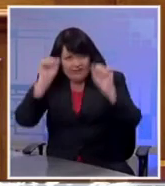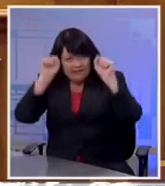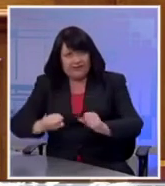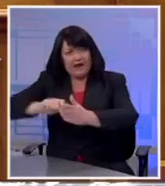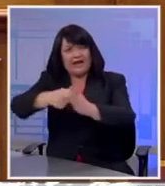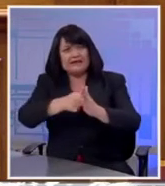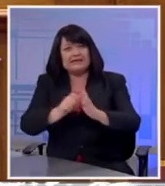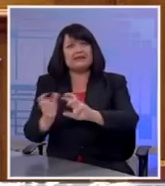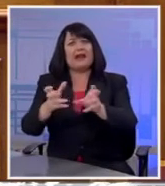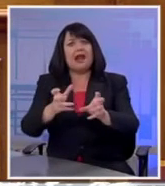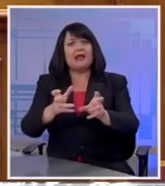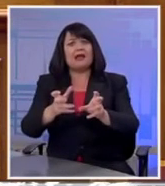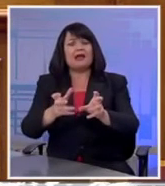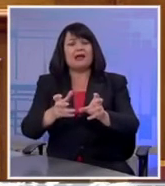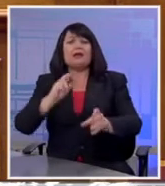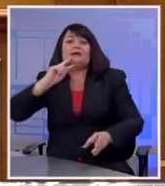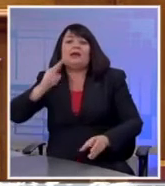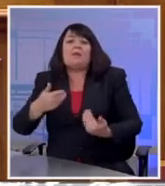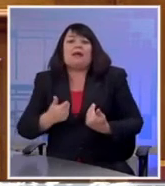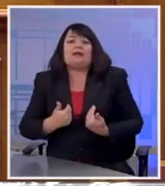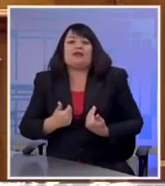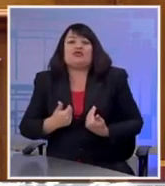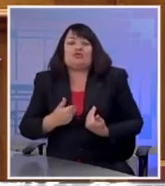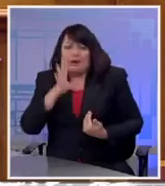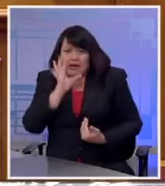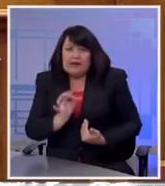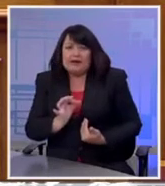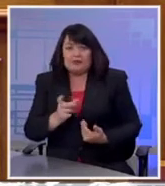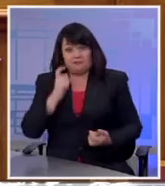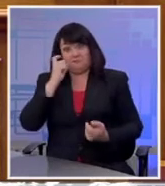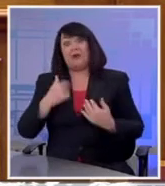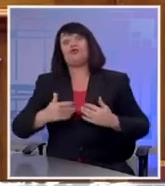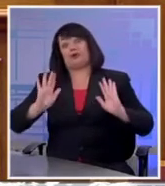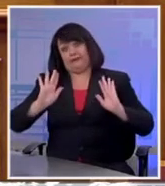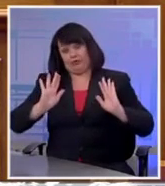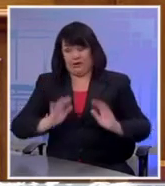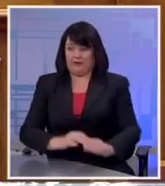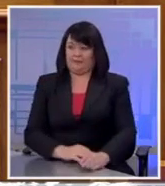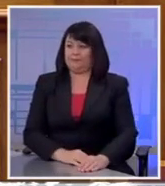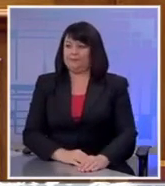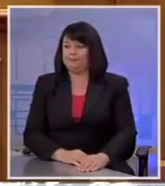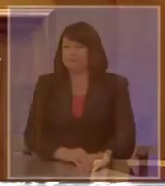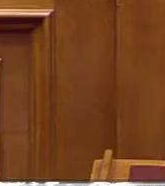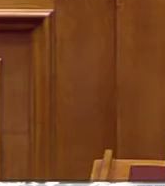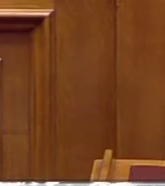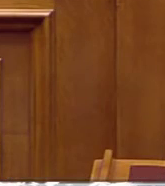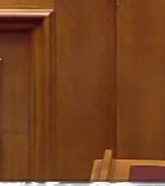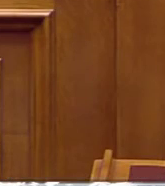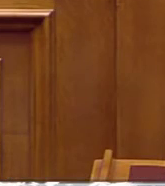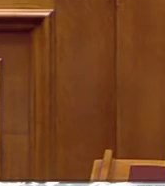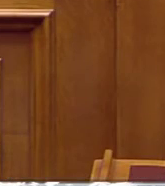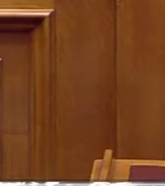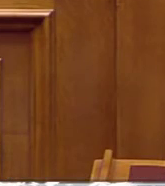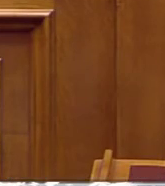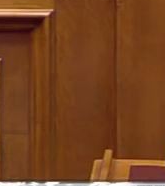Τσίπρας τους σταθμούς. Και τι απαντάω κι εγώ, θέλω να είμαι ειλικρινής, δεν το φαντάζομαι, λέω. Έτσι απαντώ. Γιατί δεν βλέπω